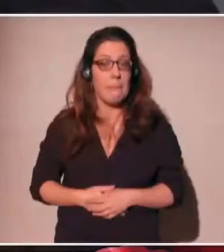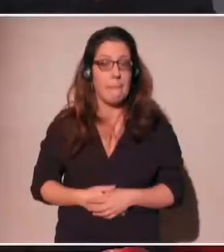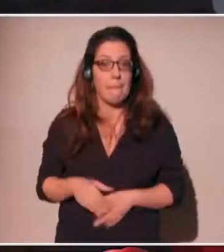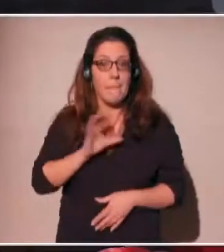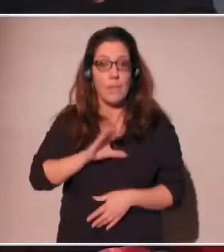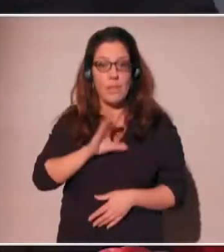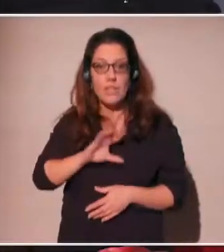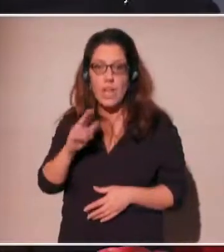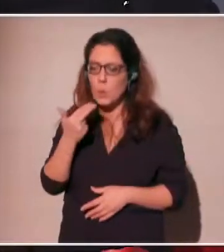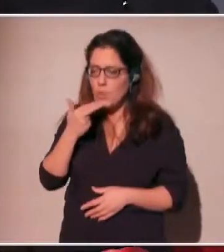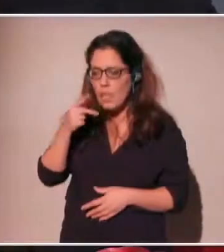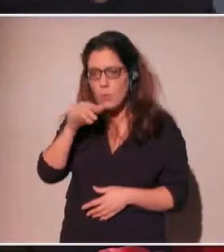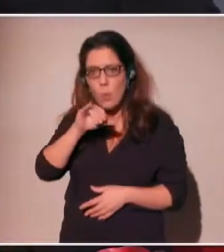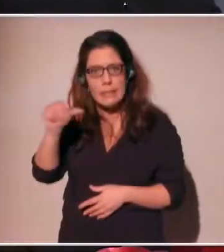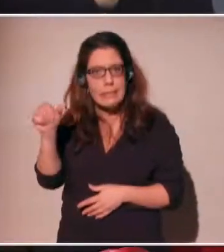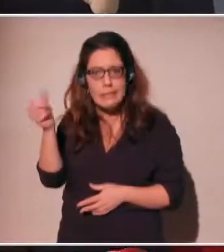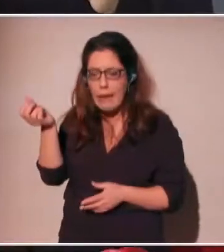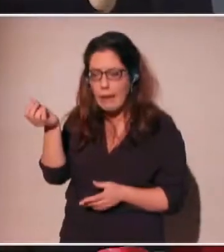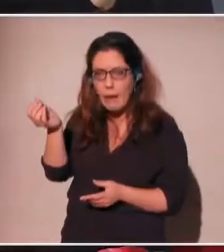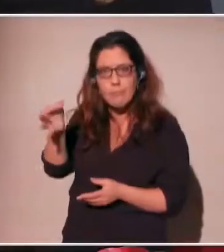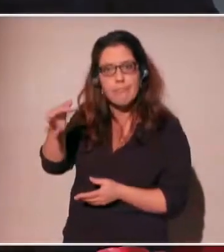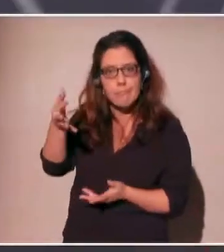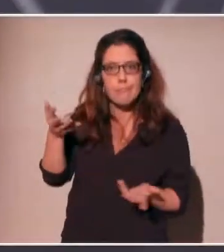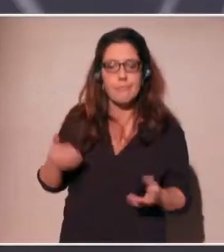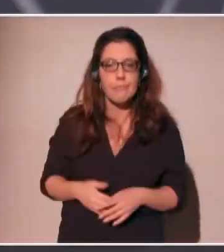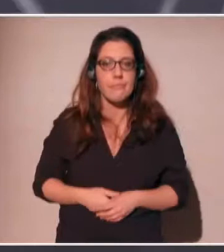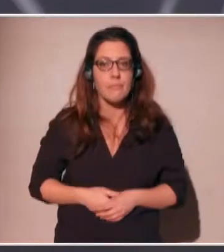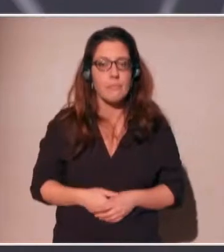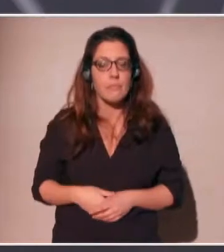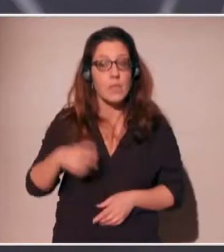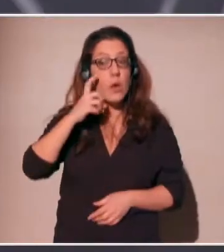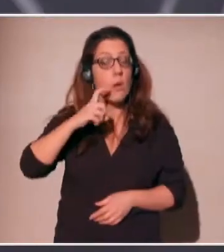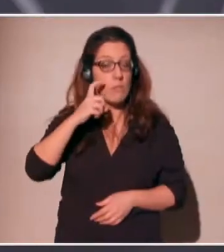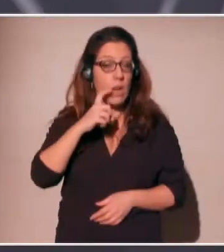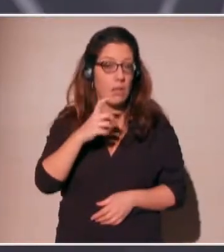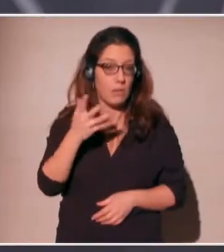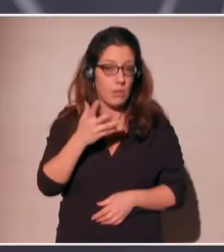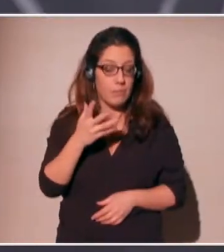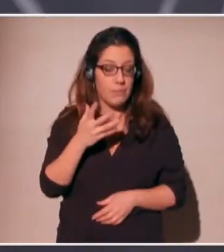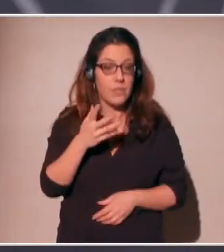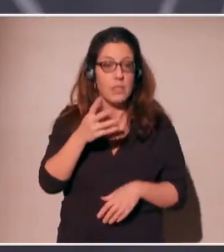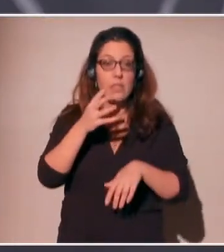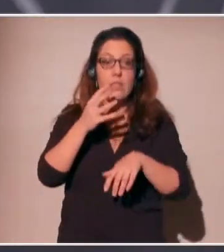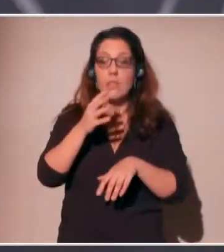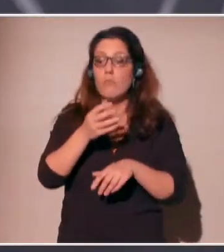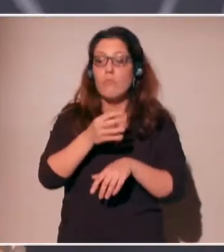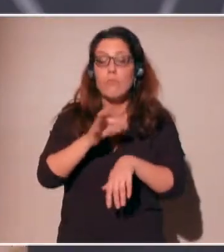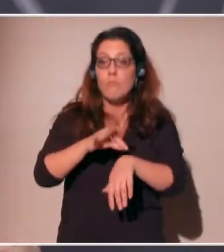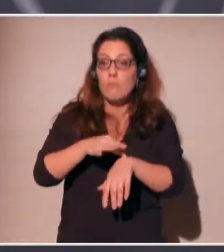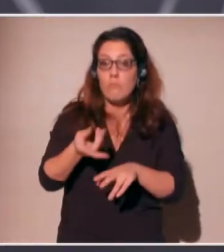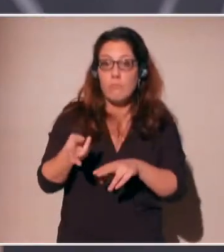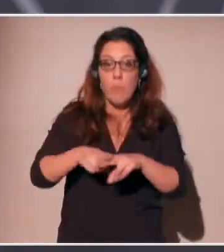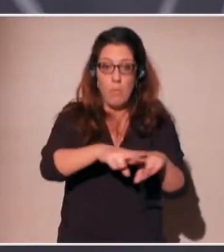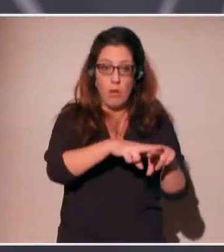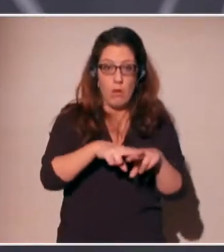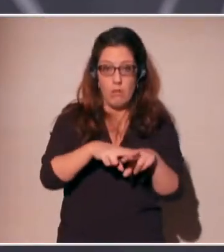d'intégrer ces applications dans les hôpitaux. On s'est rendu compte que l'une des causes principales des décès de patients dans les hôpitaux,